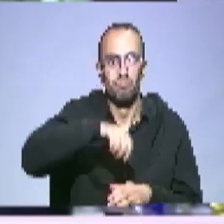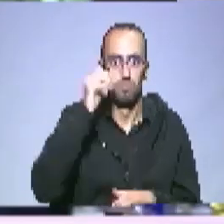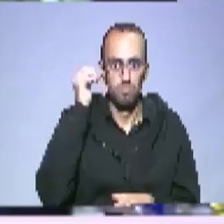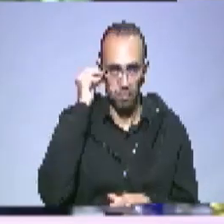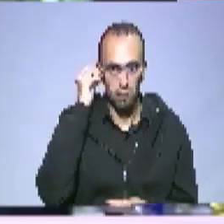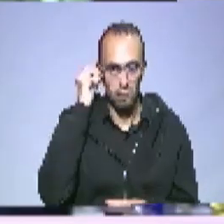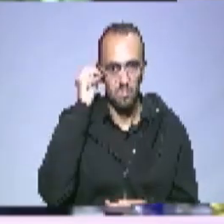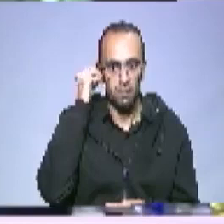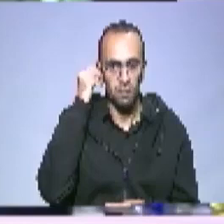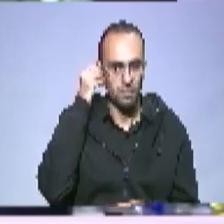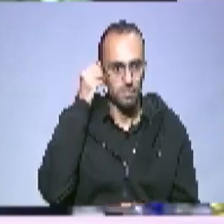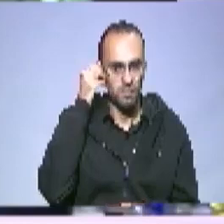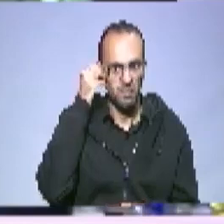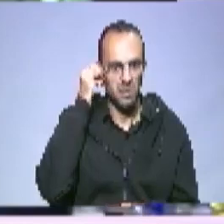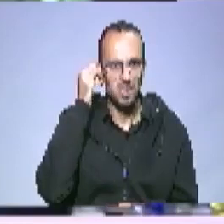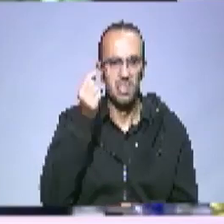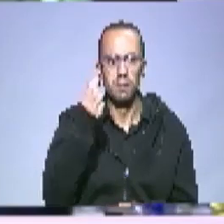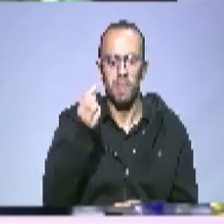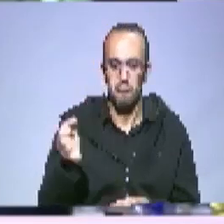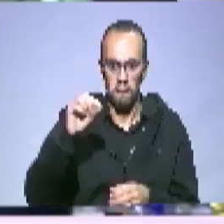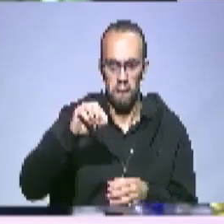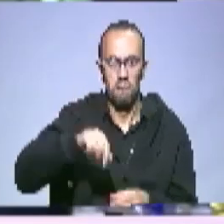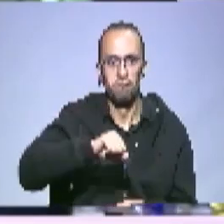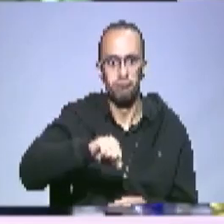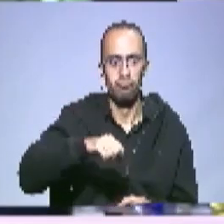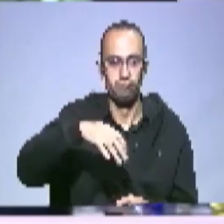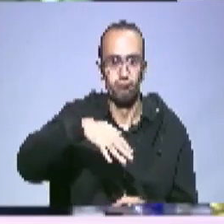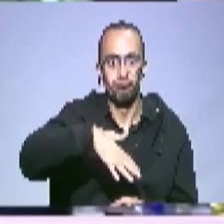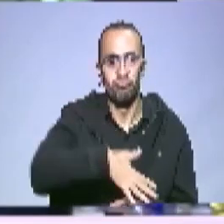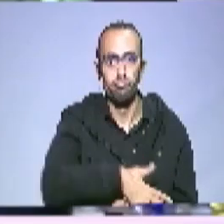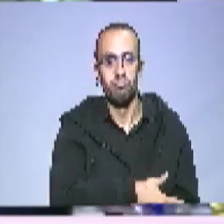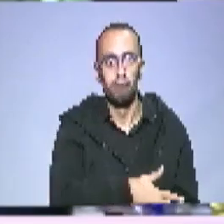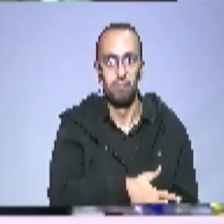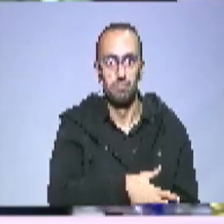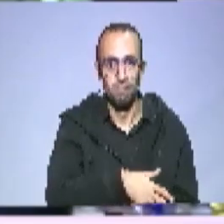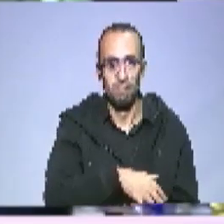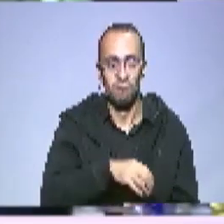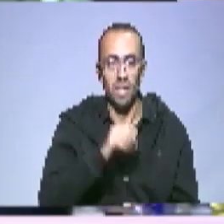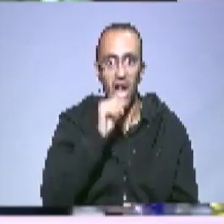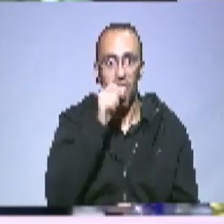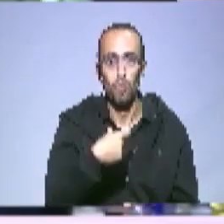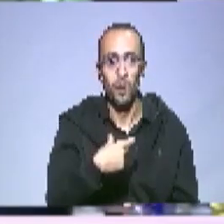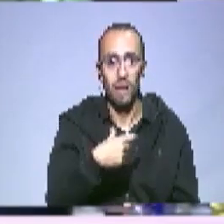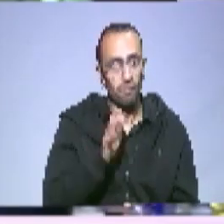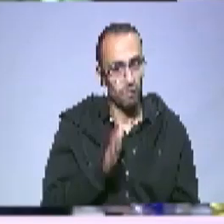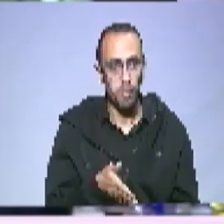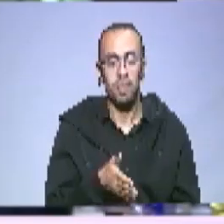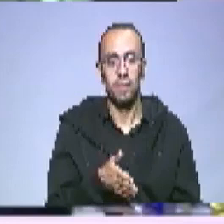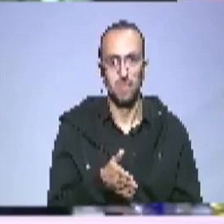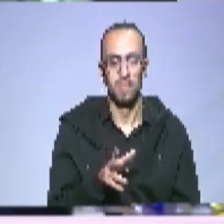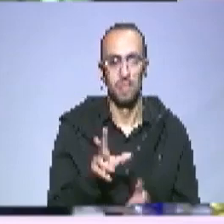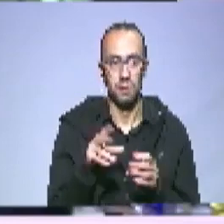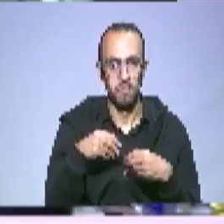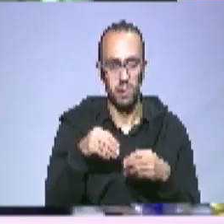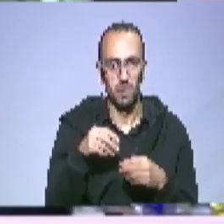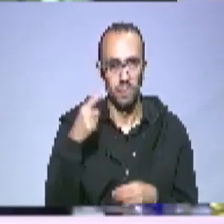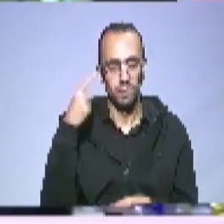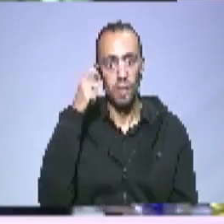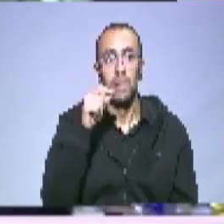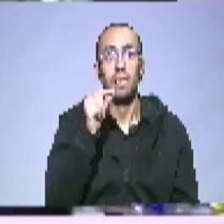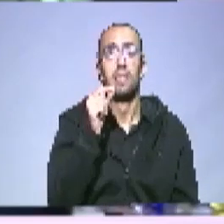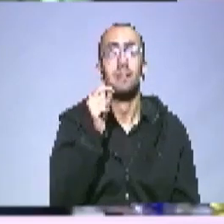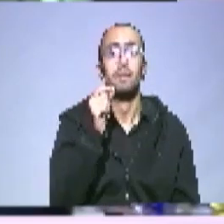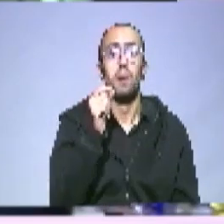فيها السمسم من الناحية دي، بينزل من الناحية دي طحينة. كويس؟ سمسم